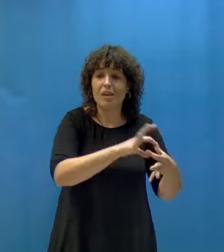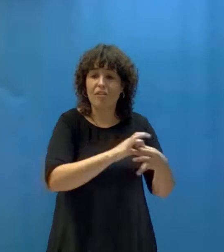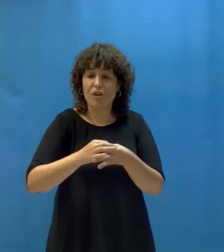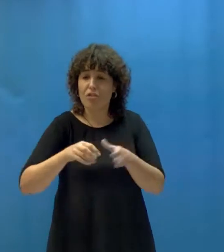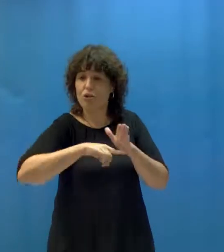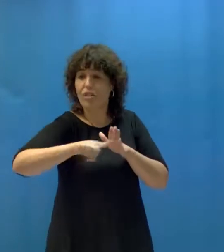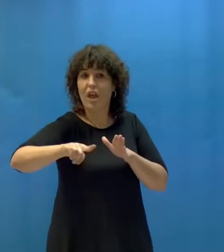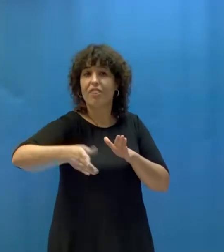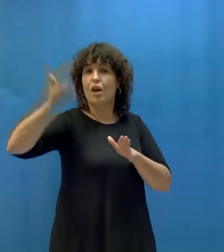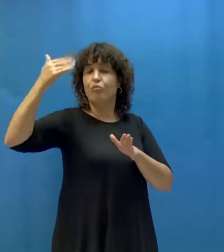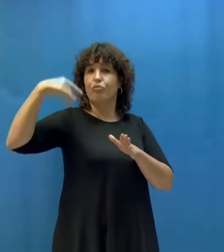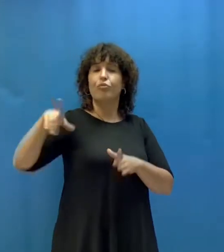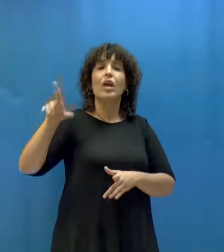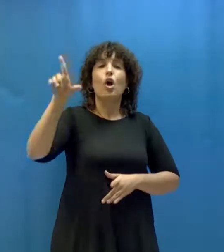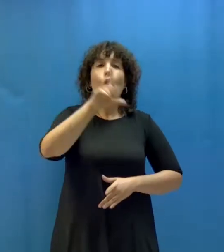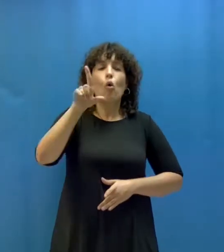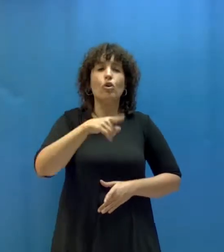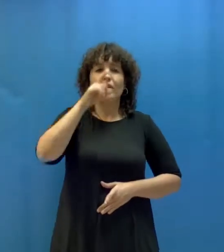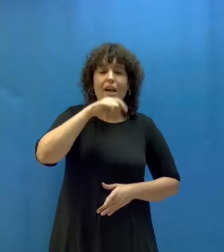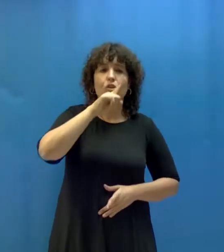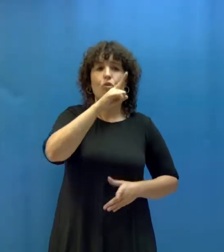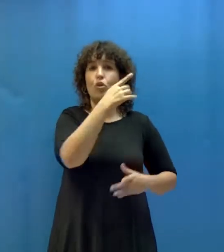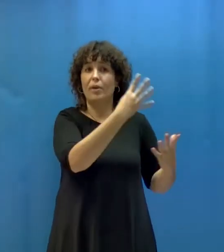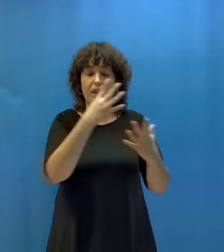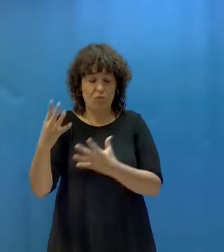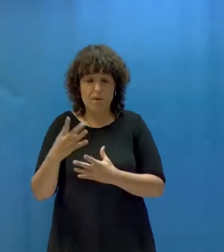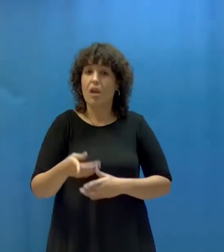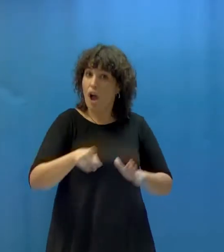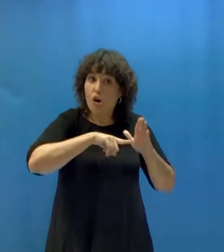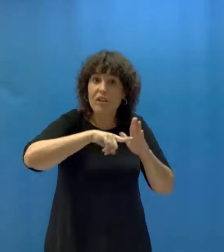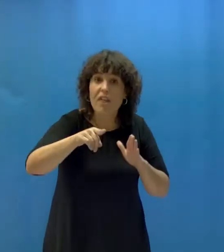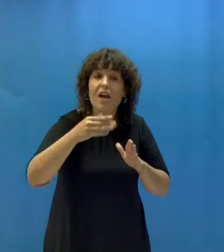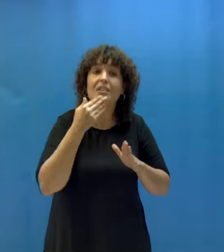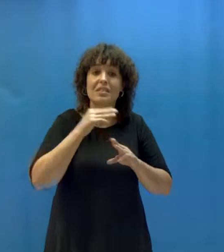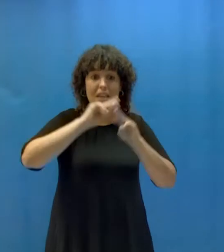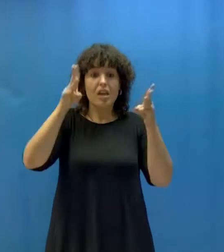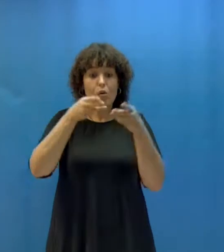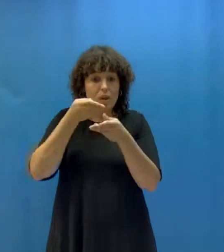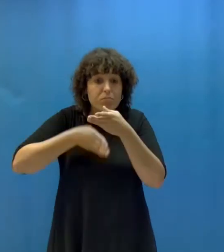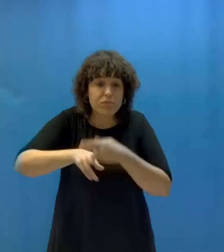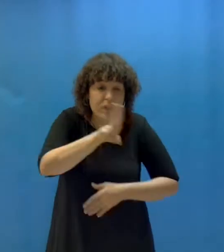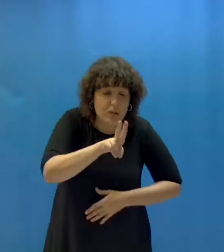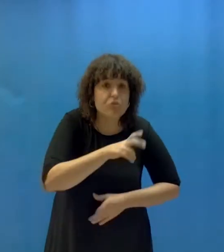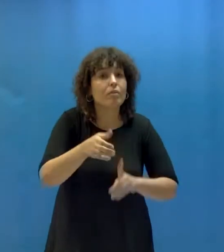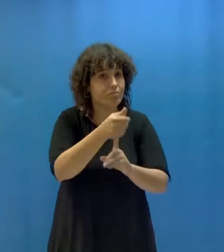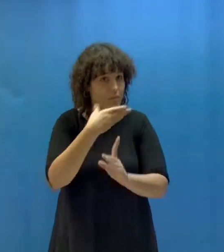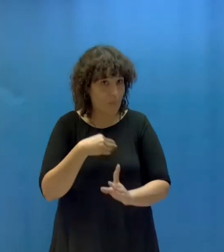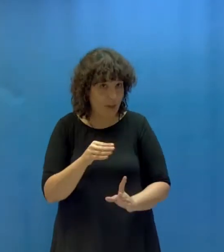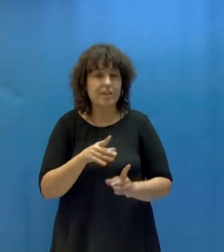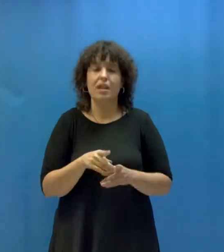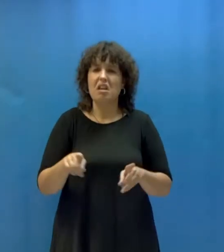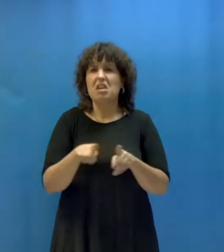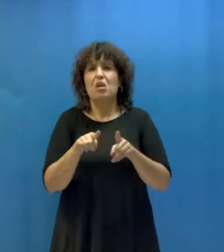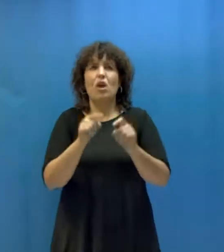vigor des de juliol del 99. Una ordenança que, si vostès la busquen en la pàgina web i la poden trobar, és una miqueta batiburrillo que